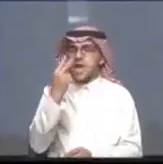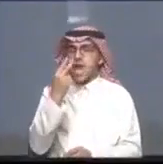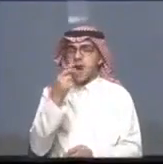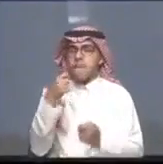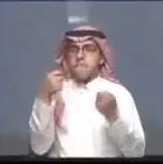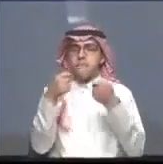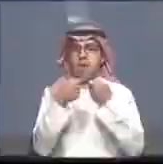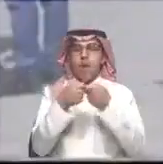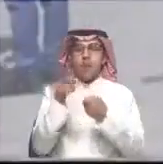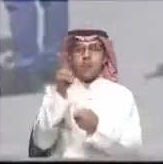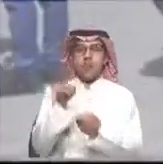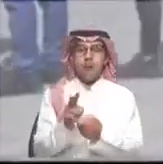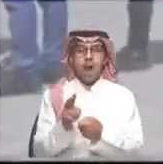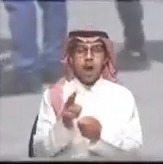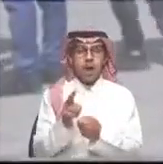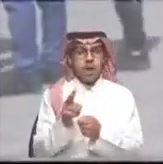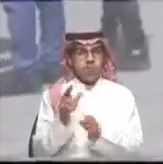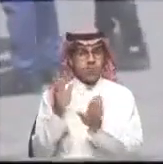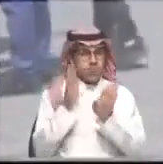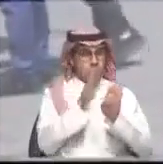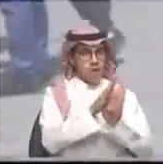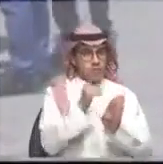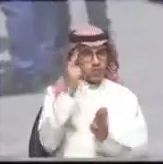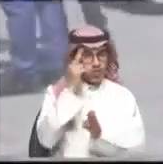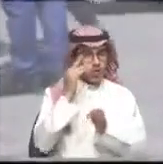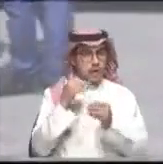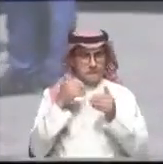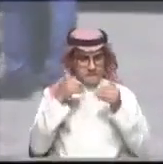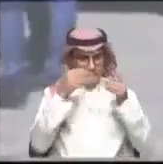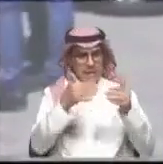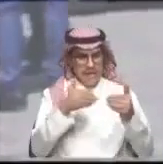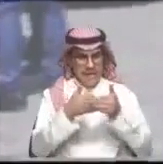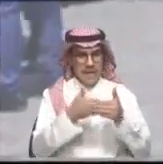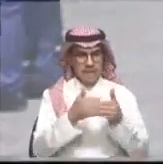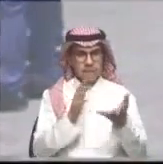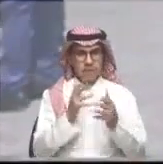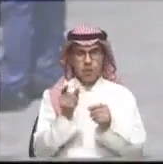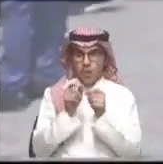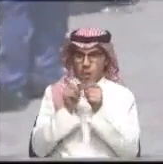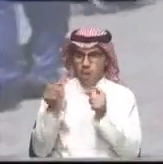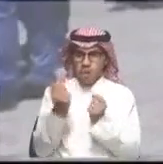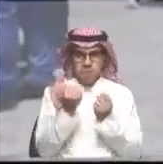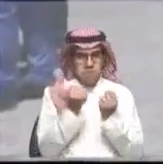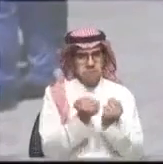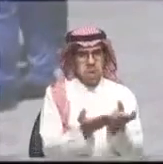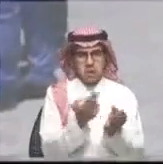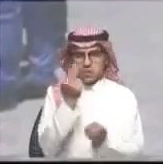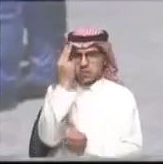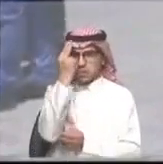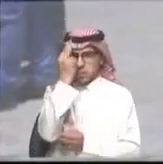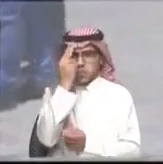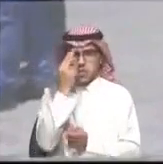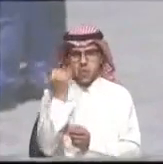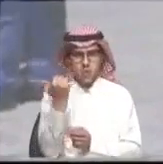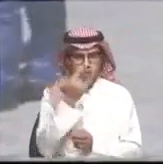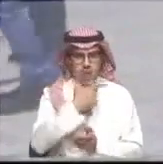دولار للشعب الفلسطيني، هي مساعدات كبيرة تدل على كرم وسخاء المملكة العربية